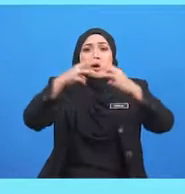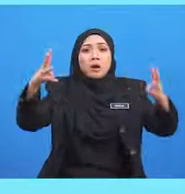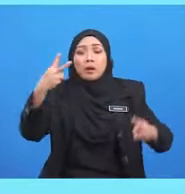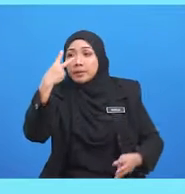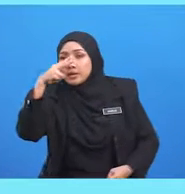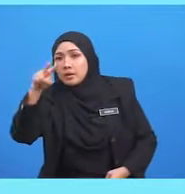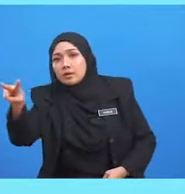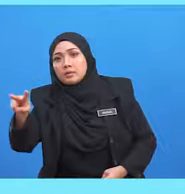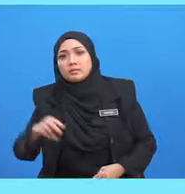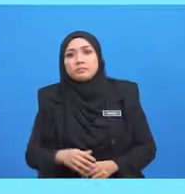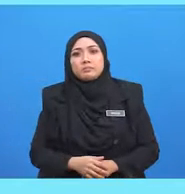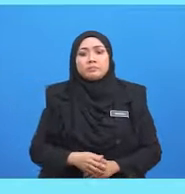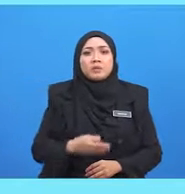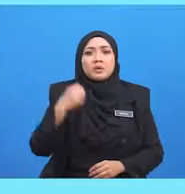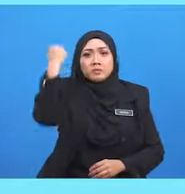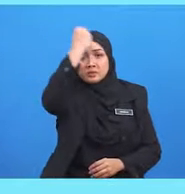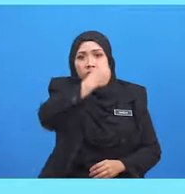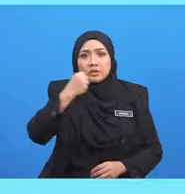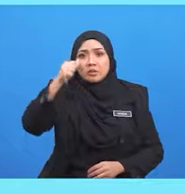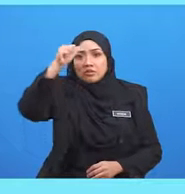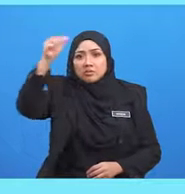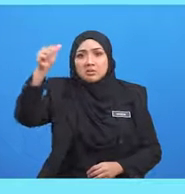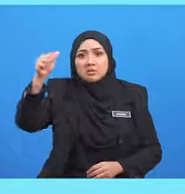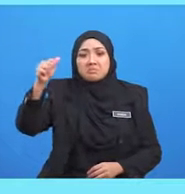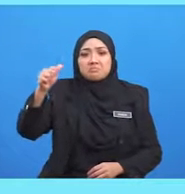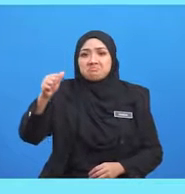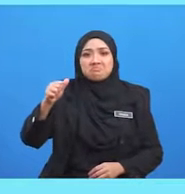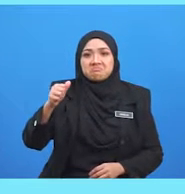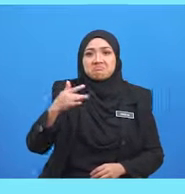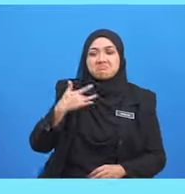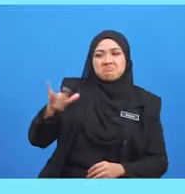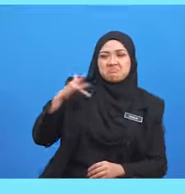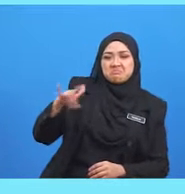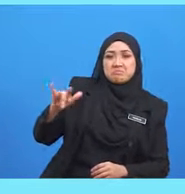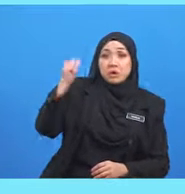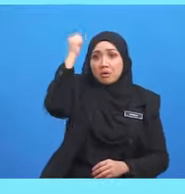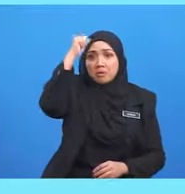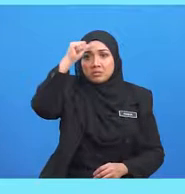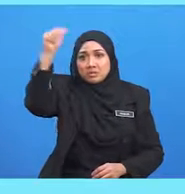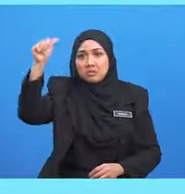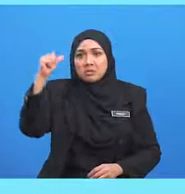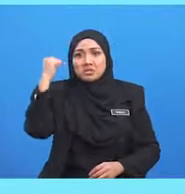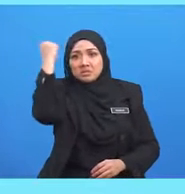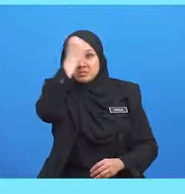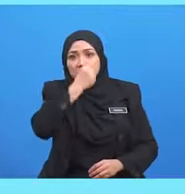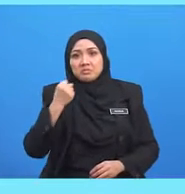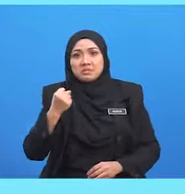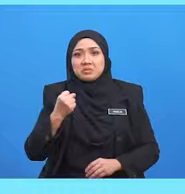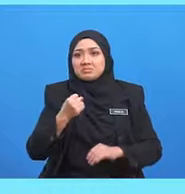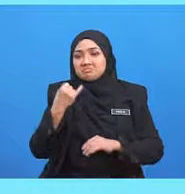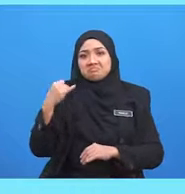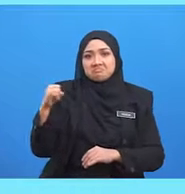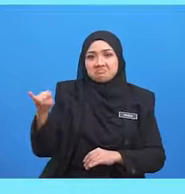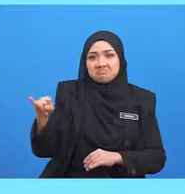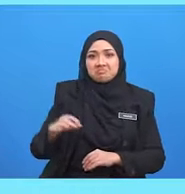SWT maha mendengar dan maha melihat, menyifatkan Allah SWT dengan sifat yang